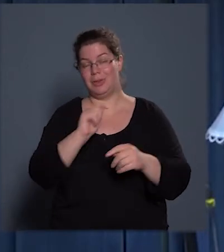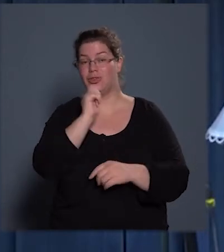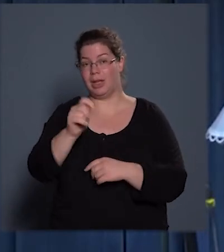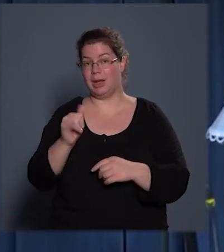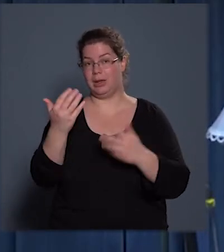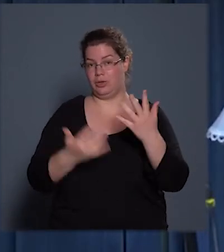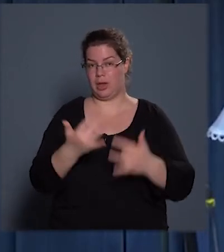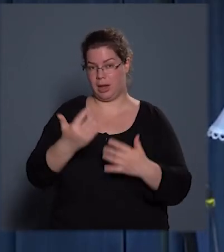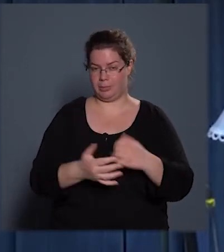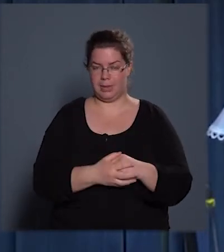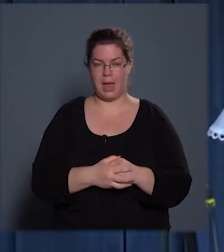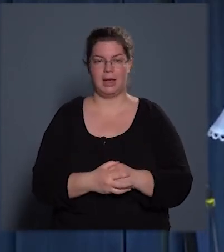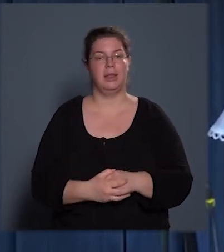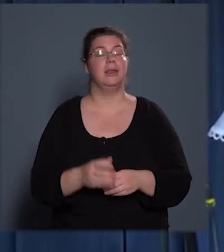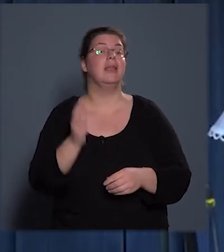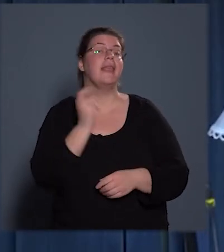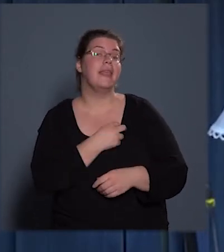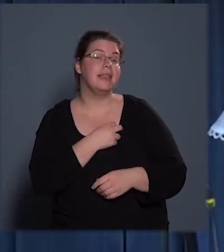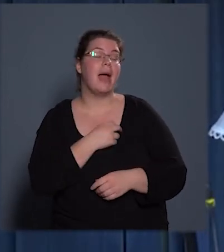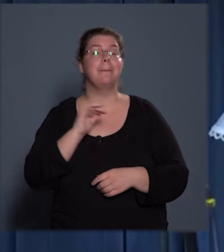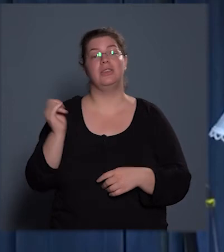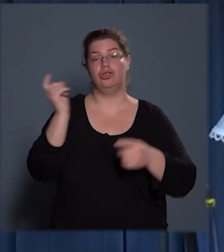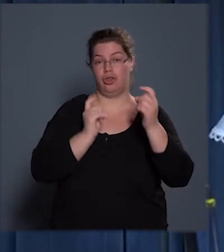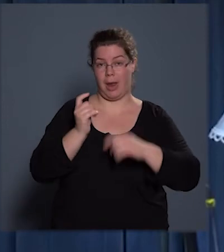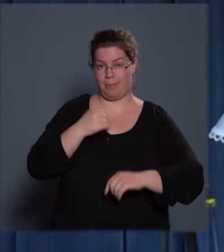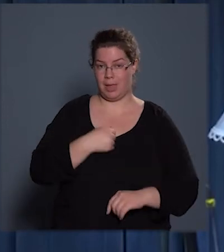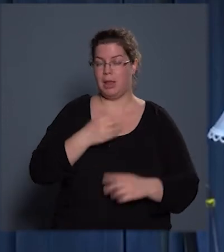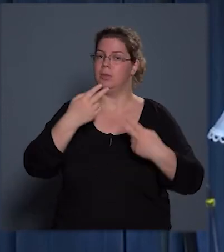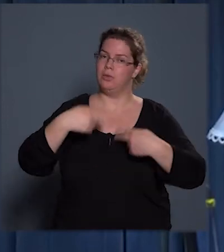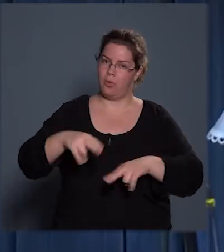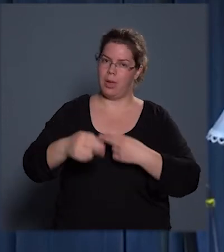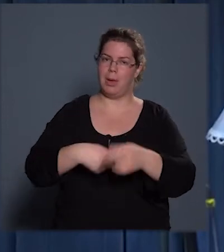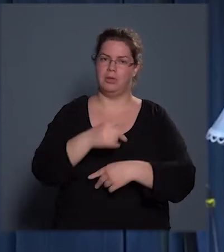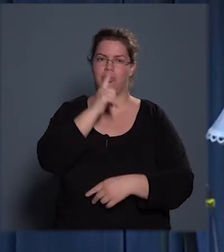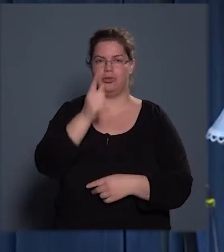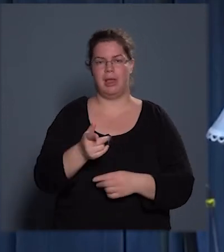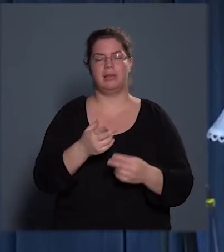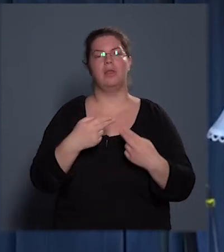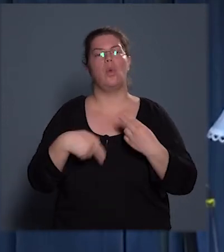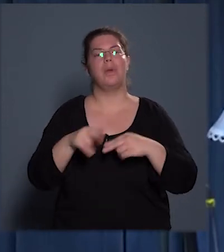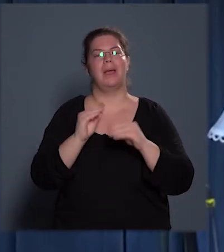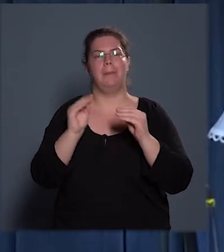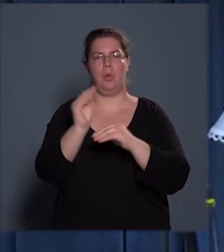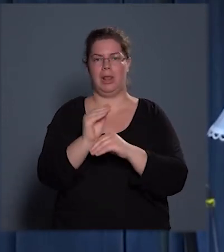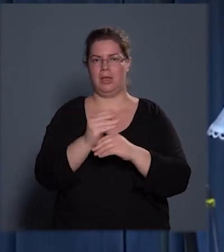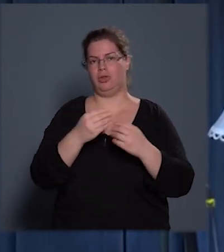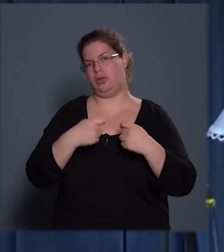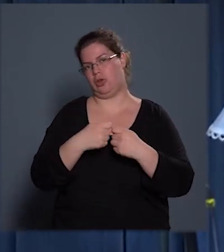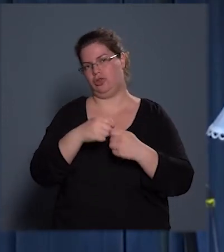és eredményeket. Hiszem és remélem, hogy folyamatos lesz az utánpótlás is a